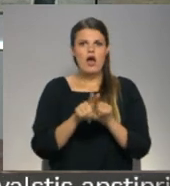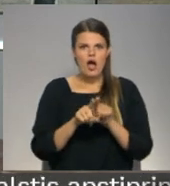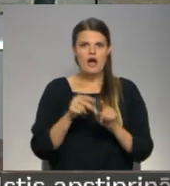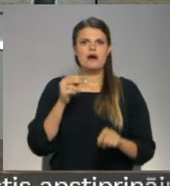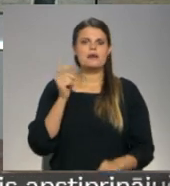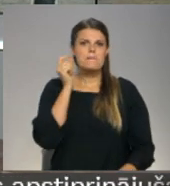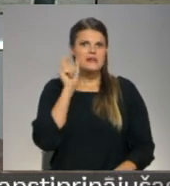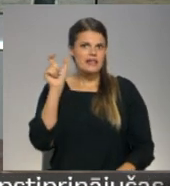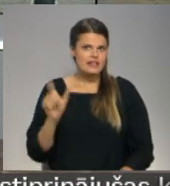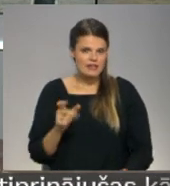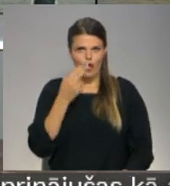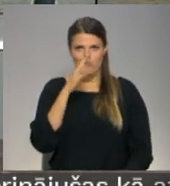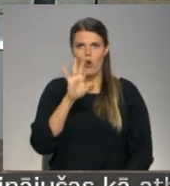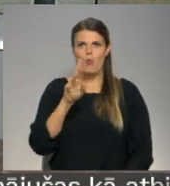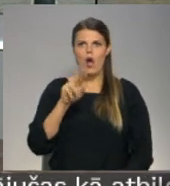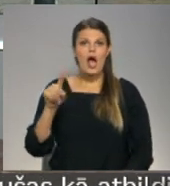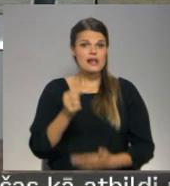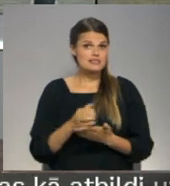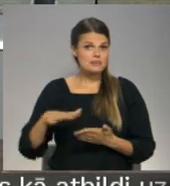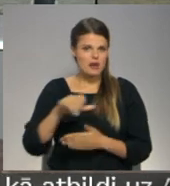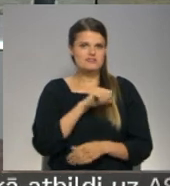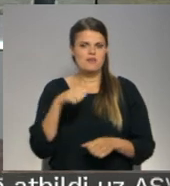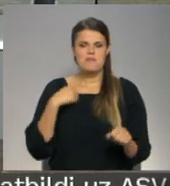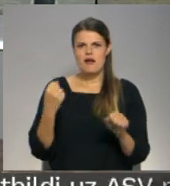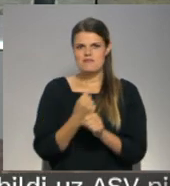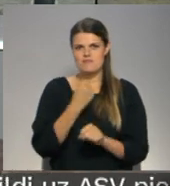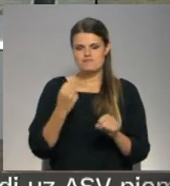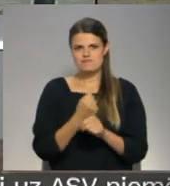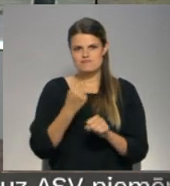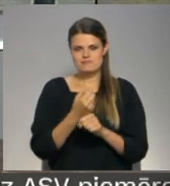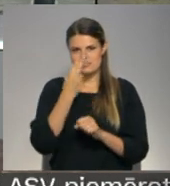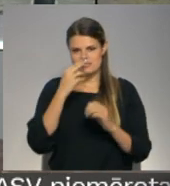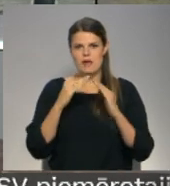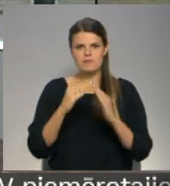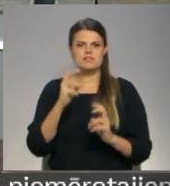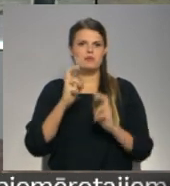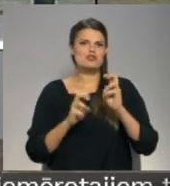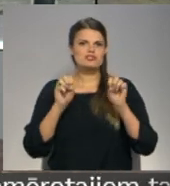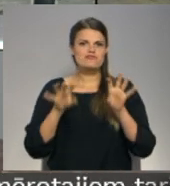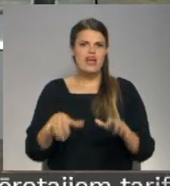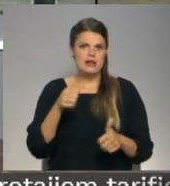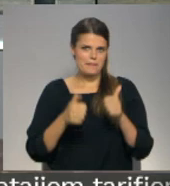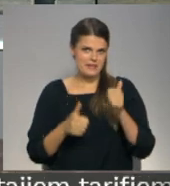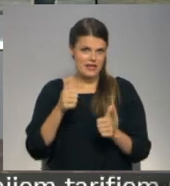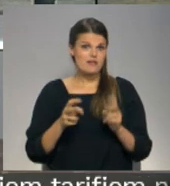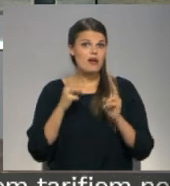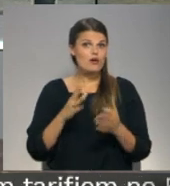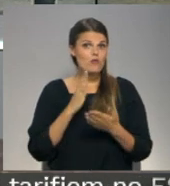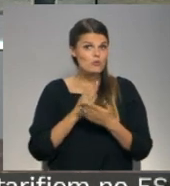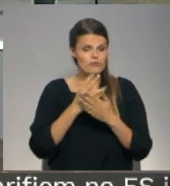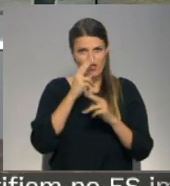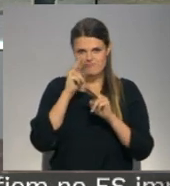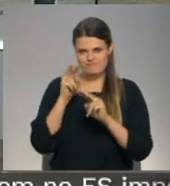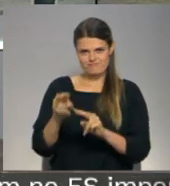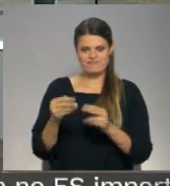Zenta Bite no Mores pagasta jau vairākus gadus ķimeņu sieru gatavo no pašu saimniecībā saražotā svaigpiena. Kā tas notiek, lūko